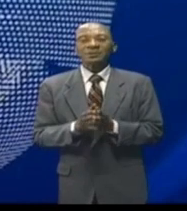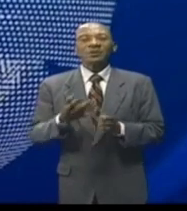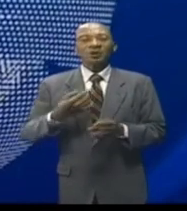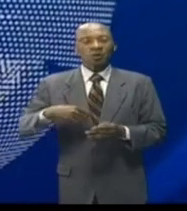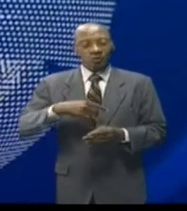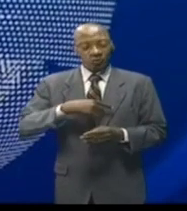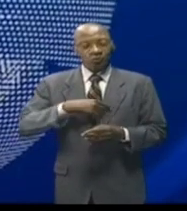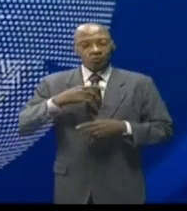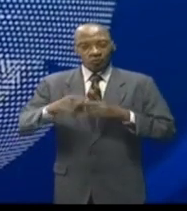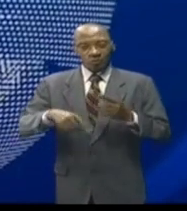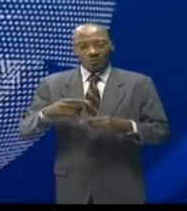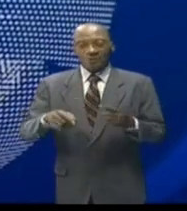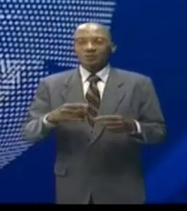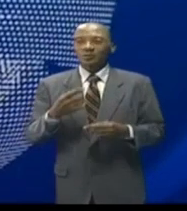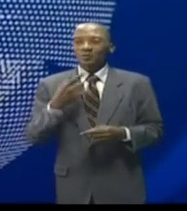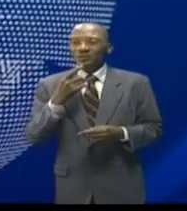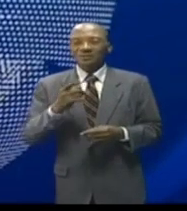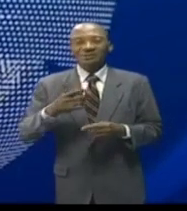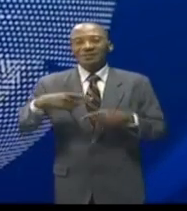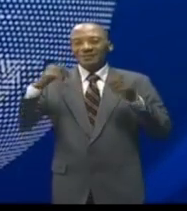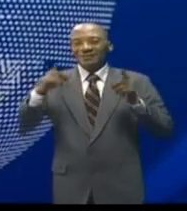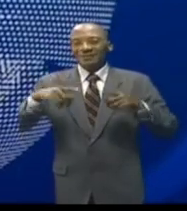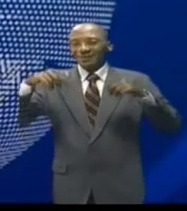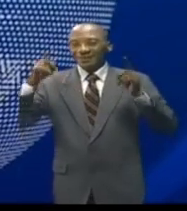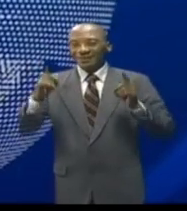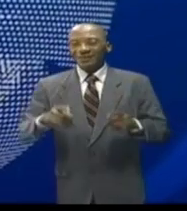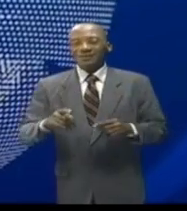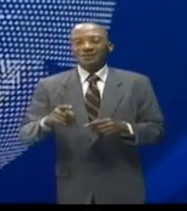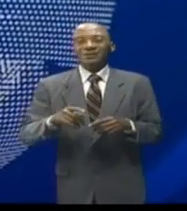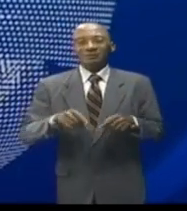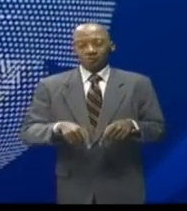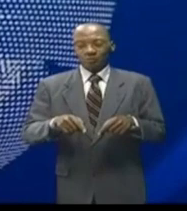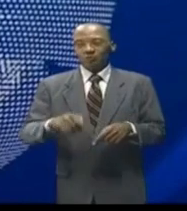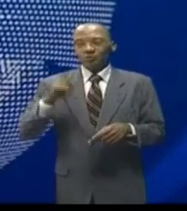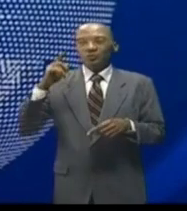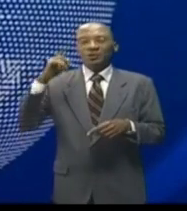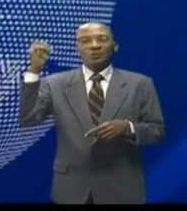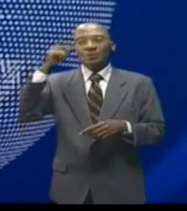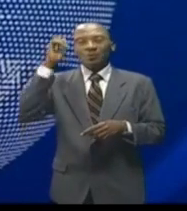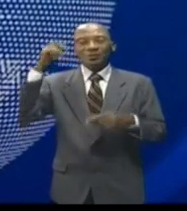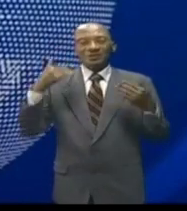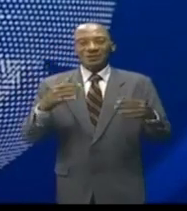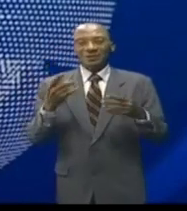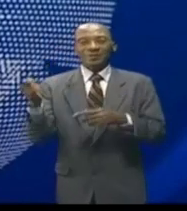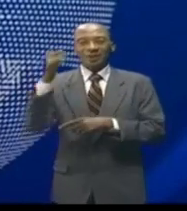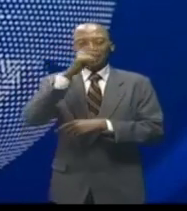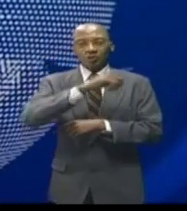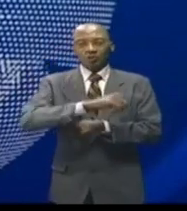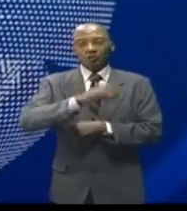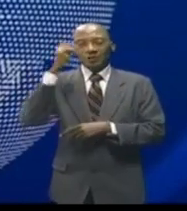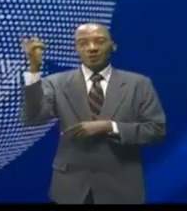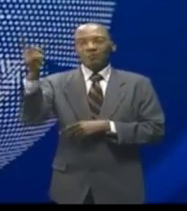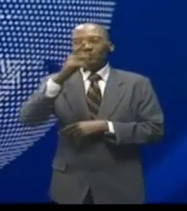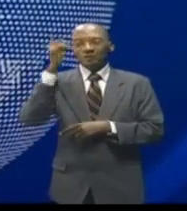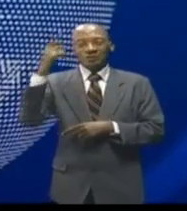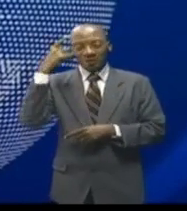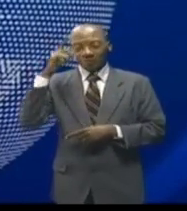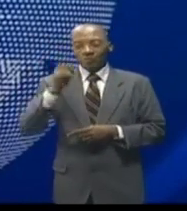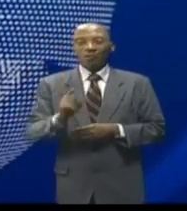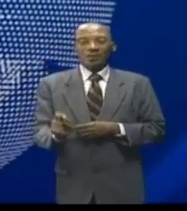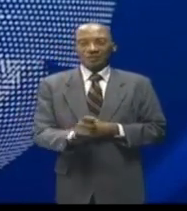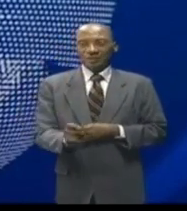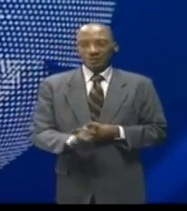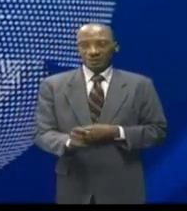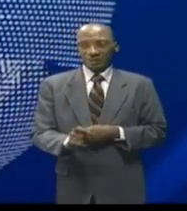le 14 novembre de chaque année le monde célèbre la Journée Mondiale du Diabète pour cette année le thème retenu est accès